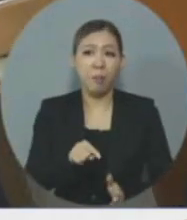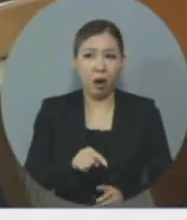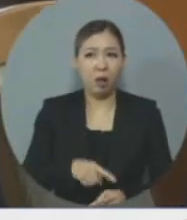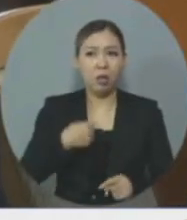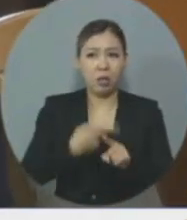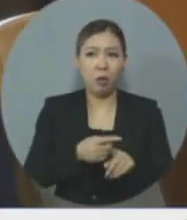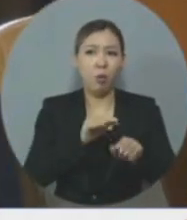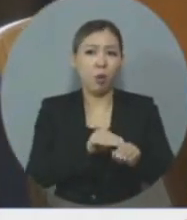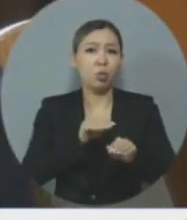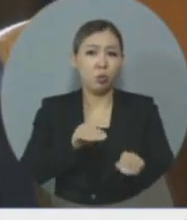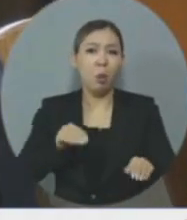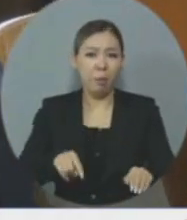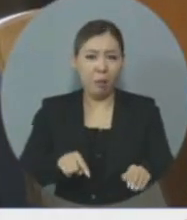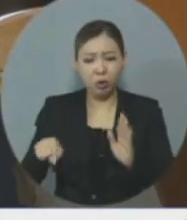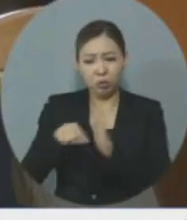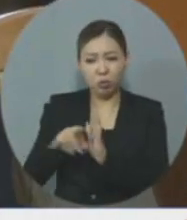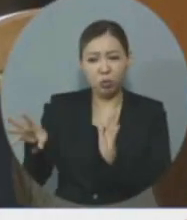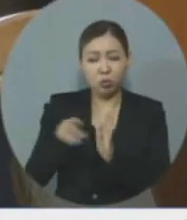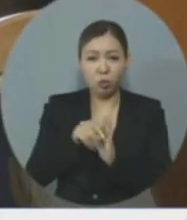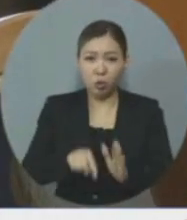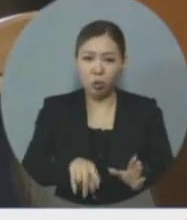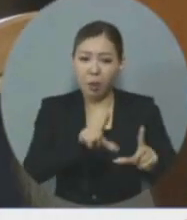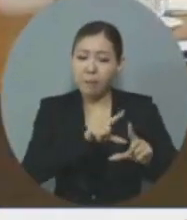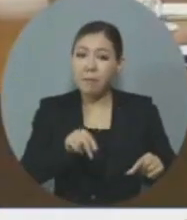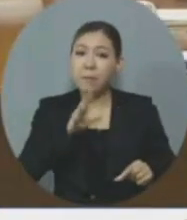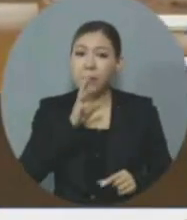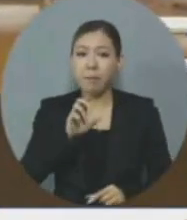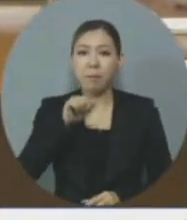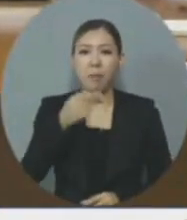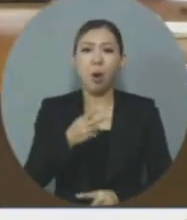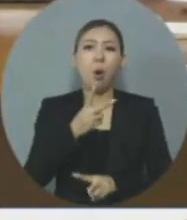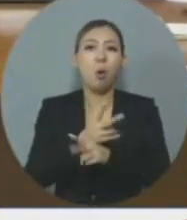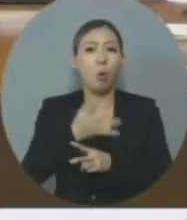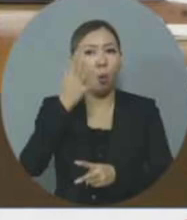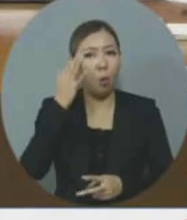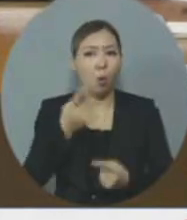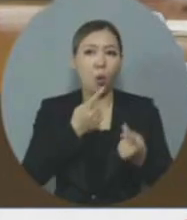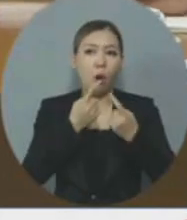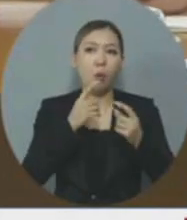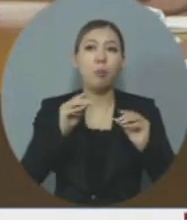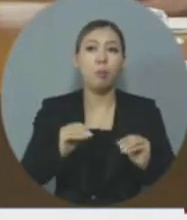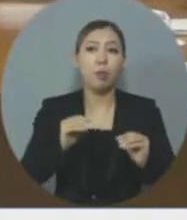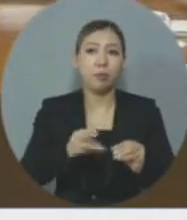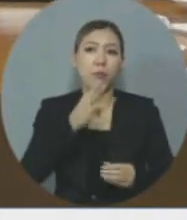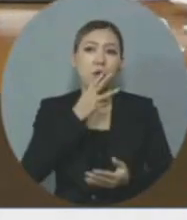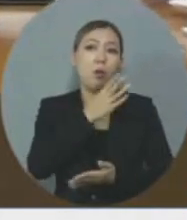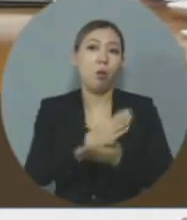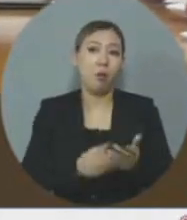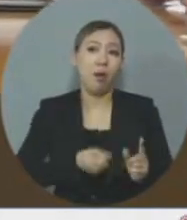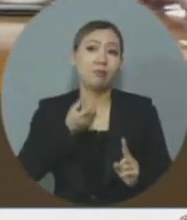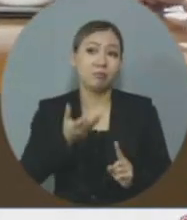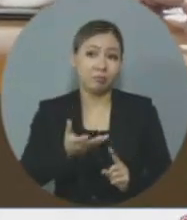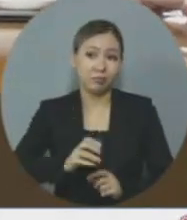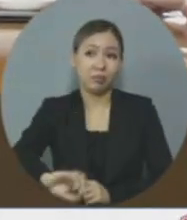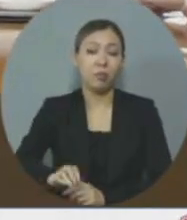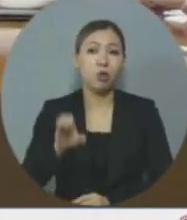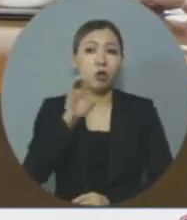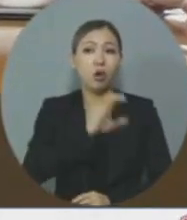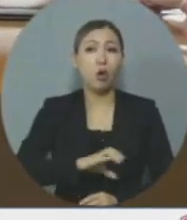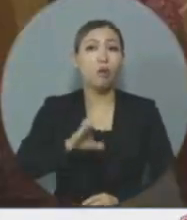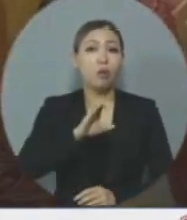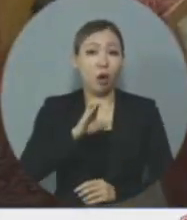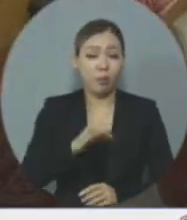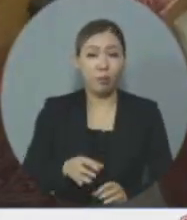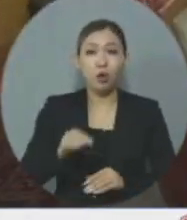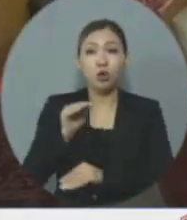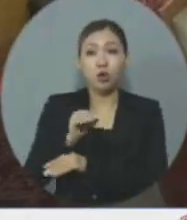төвчрэл түүний сөрөг нөлөөлөлийг боолох тухай багц хуулийг удахгүй парламентаар оруулах болсон талаар мэдээлэл хуваалцлаа. За харин Европын Сэргэн босгол хөгжлийн банкны төлөөлөгчд 3